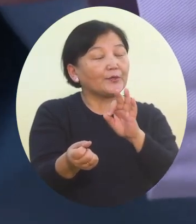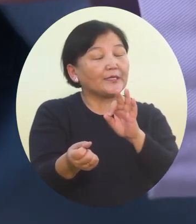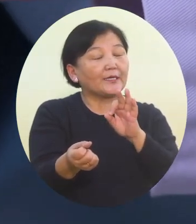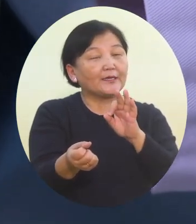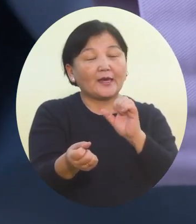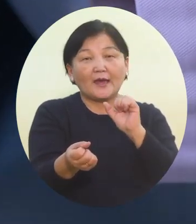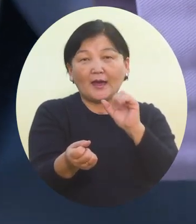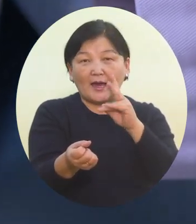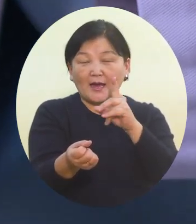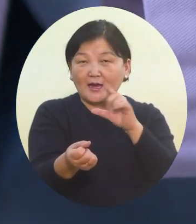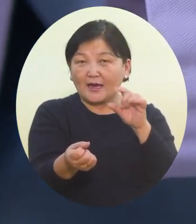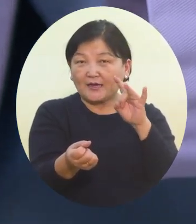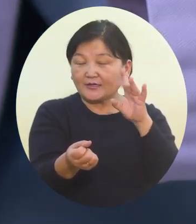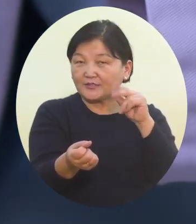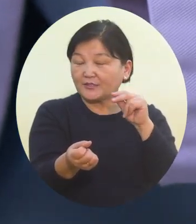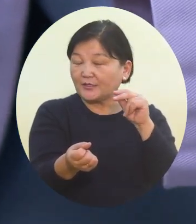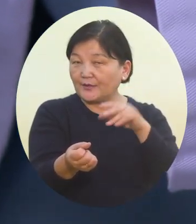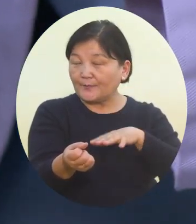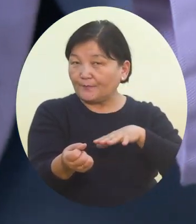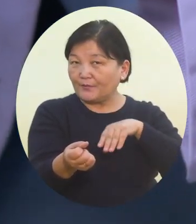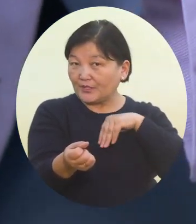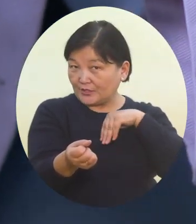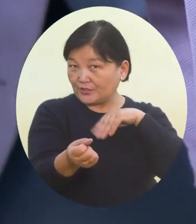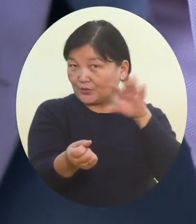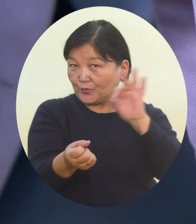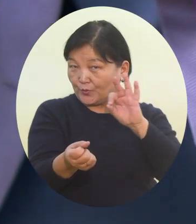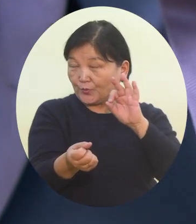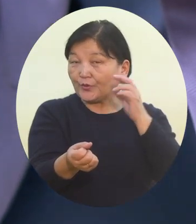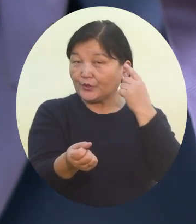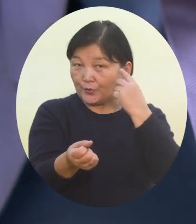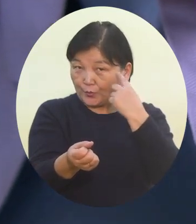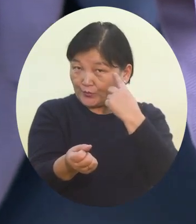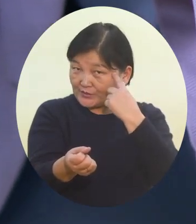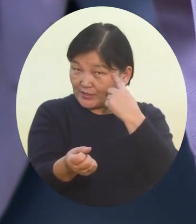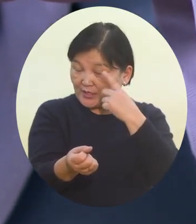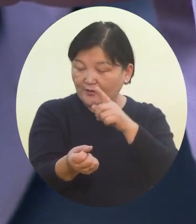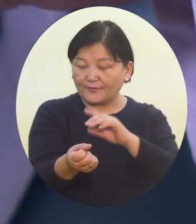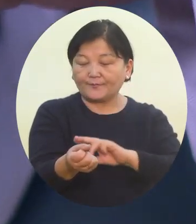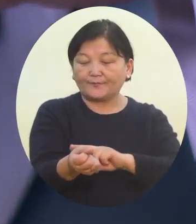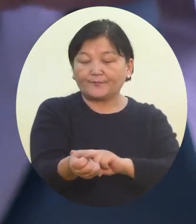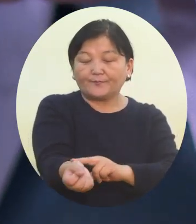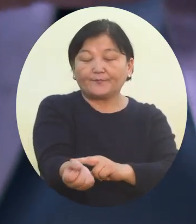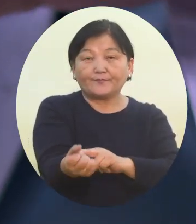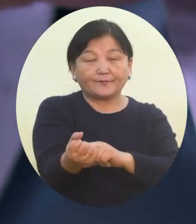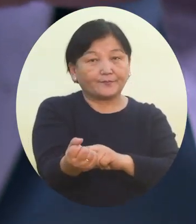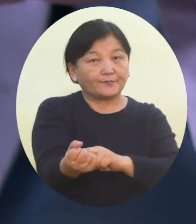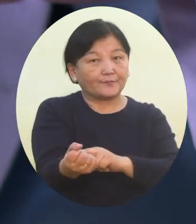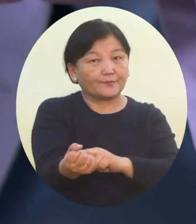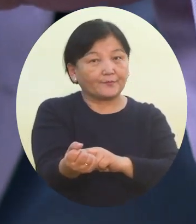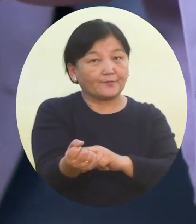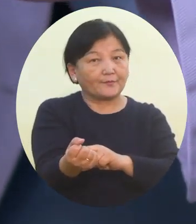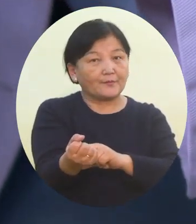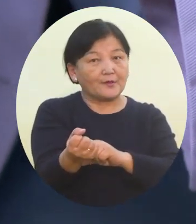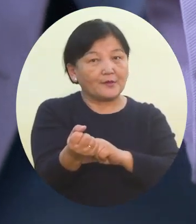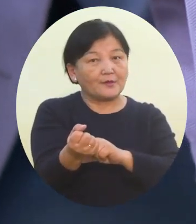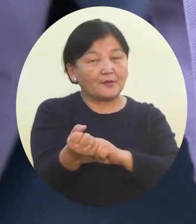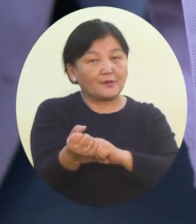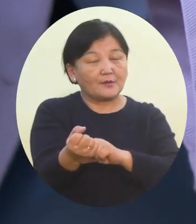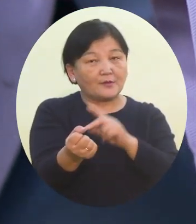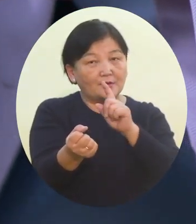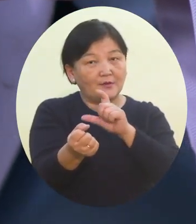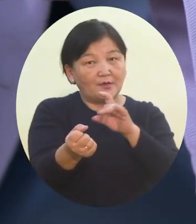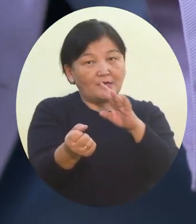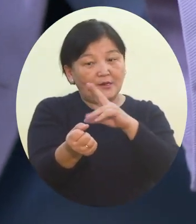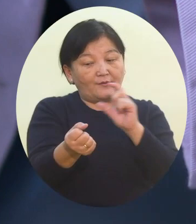За багш нь судасныхаа цохилт мэдрэгдэж байгааг бол олж байна. За хэрвээ олдохгүй байх юм бол